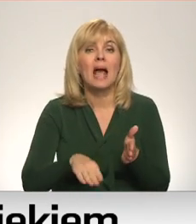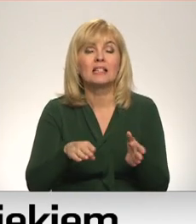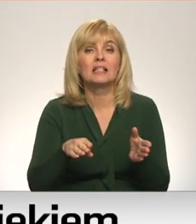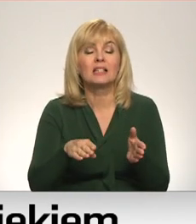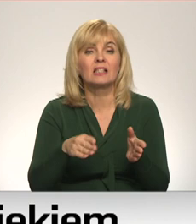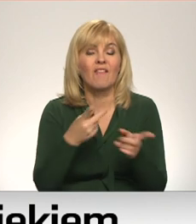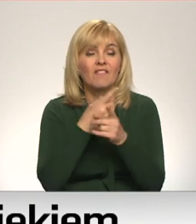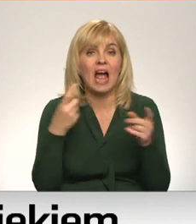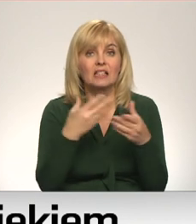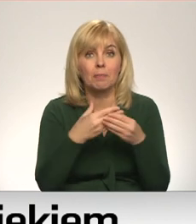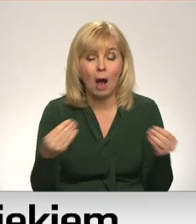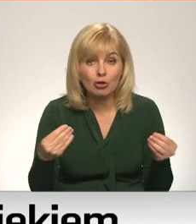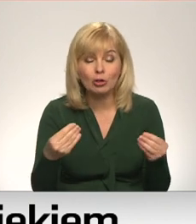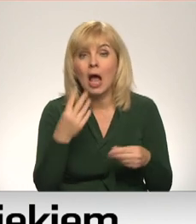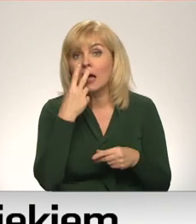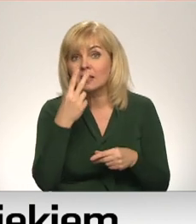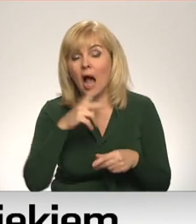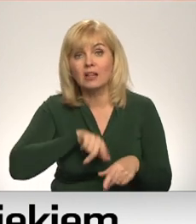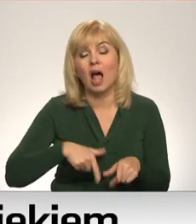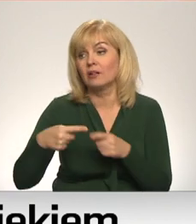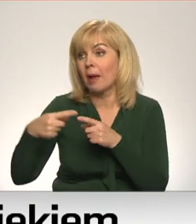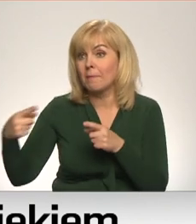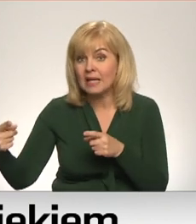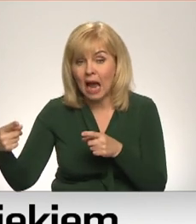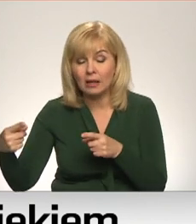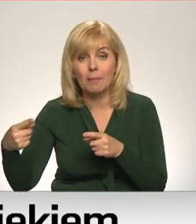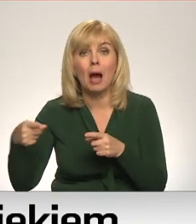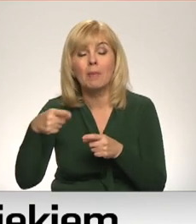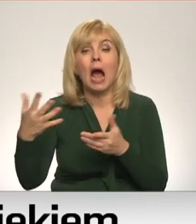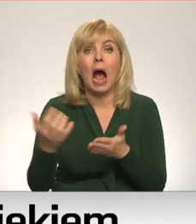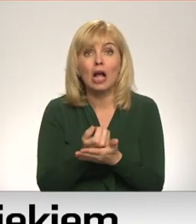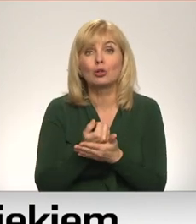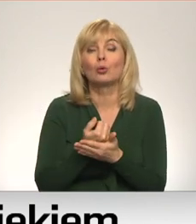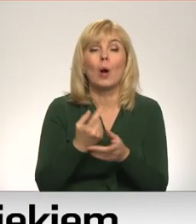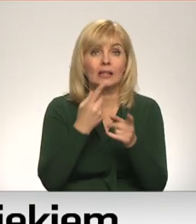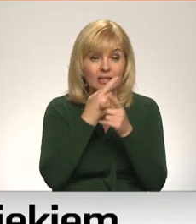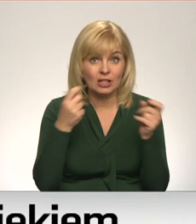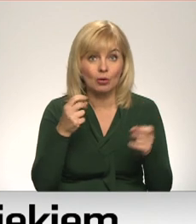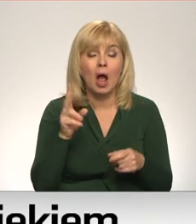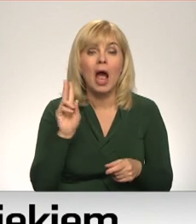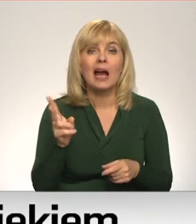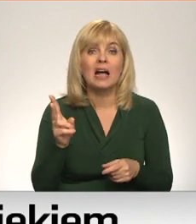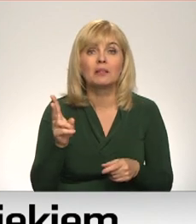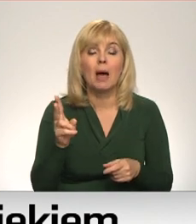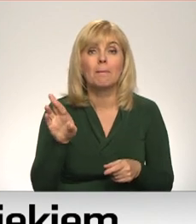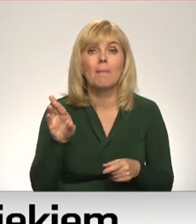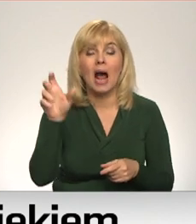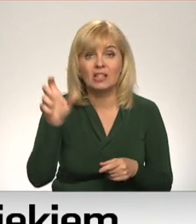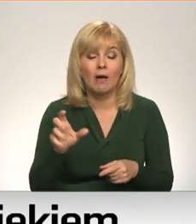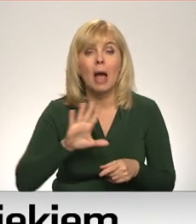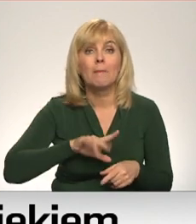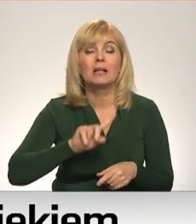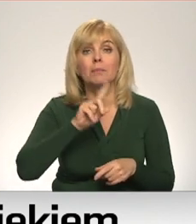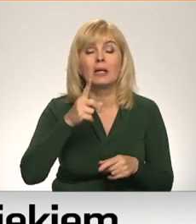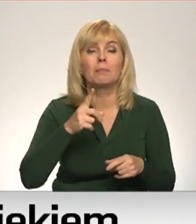Bet skatoties Latvijas periodiku, kas arī ir digitāli pieejama, mēs atrodam ziņas par Kazimiru Marcinkeviču, kas pēc Pirmā